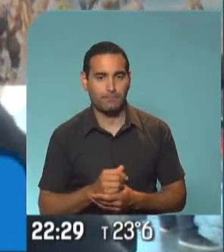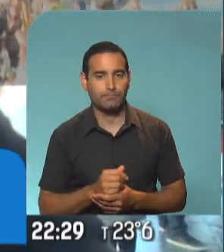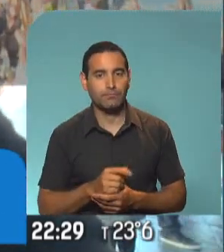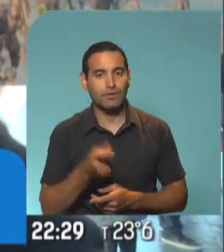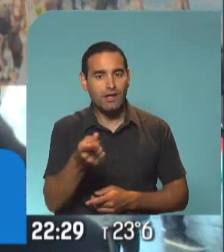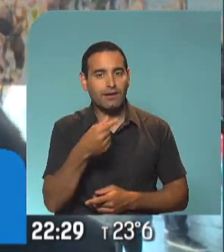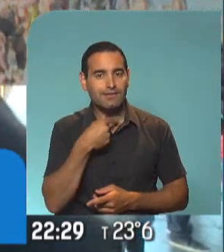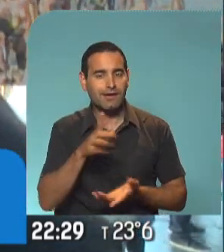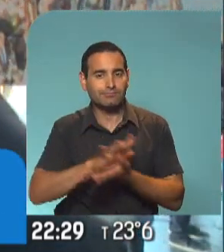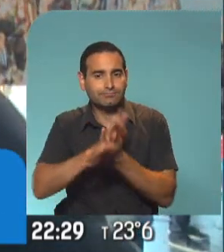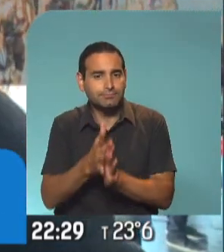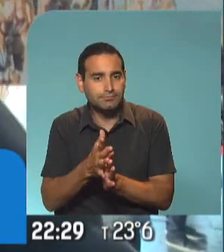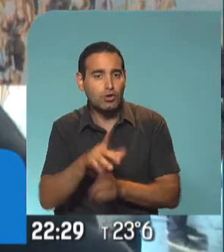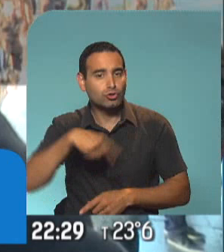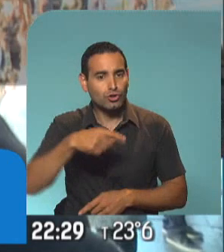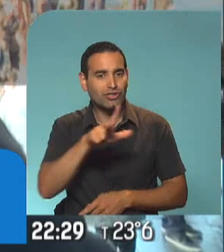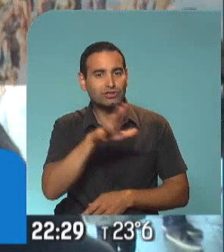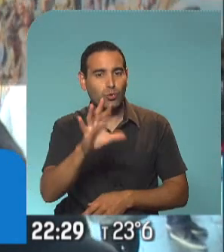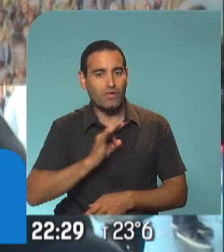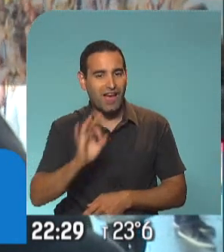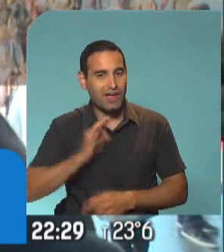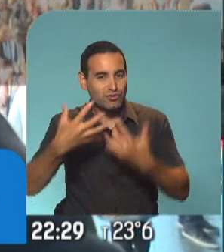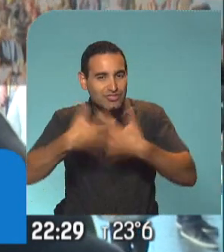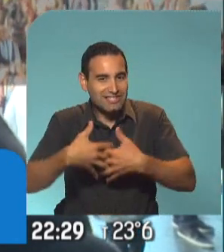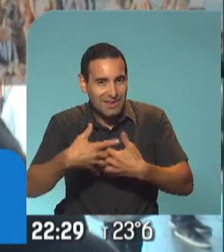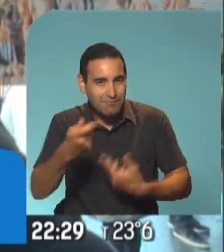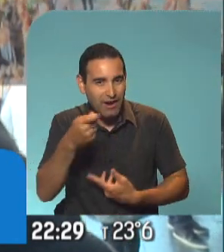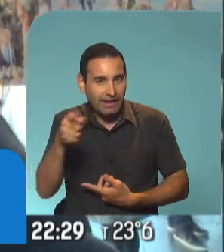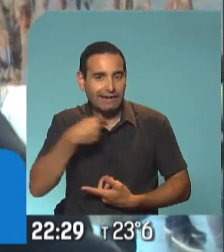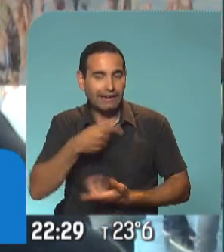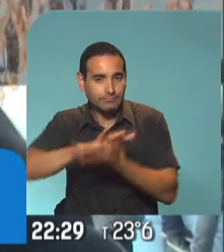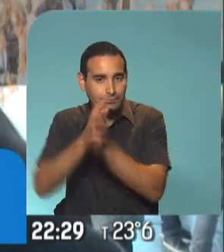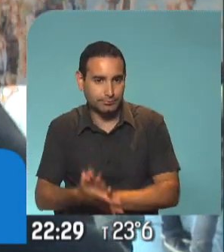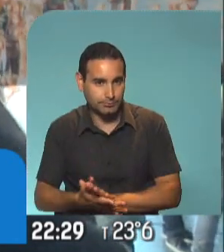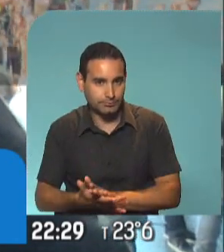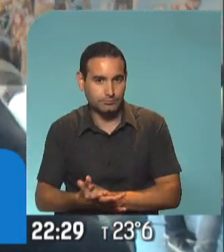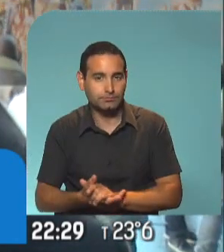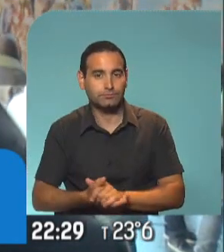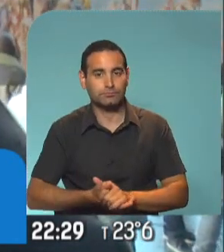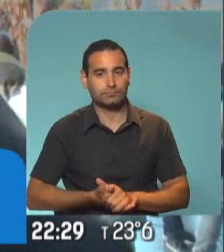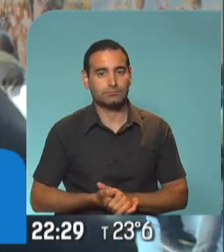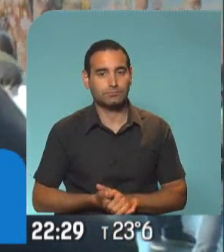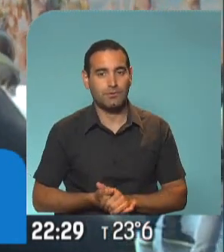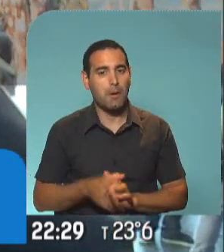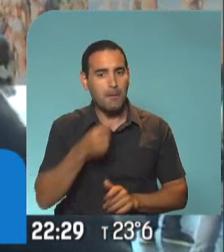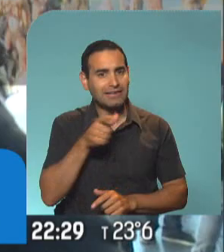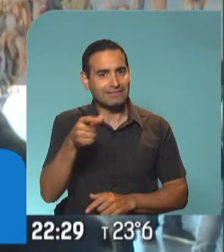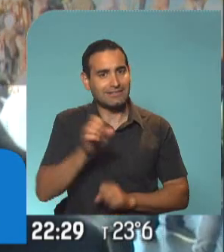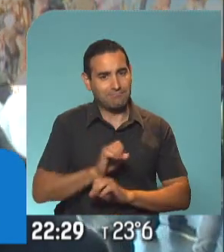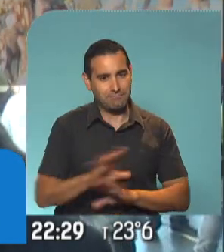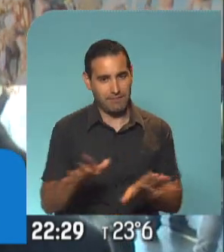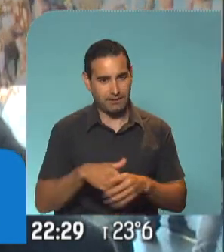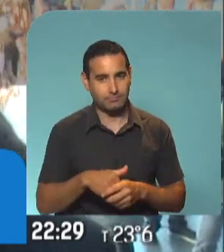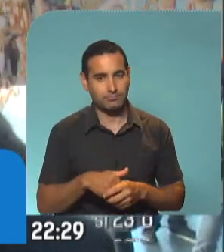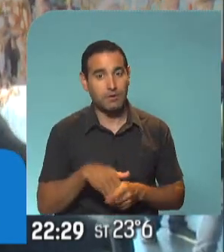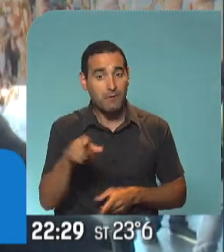spéciaux qu'il essaie d'anéantir, le nôtre à 350 ans, je trouve que c'est une énorme responsabilité de leur part, c'est inconscient. Donc